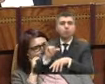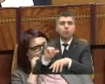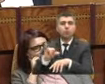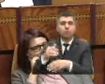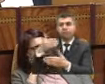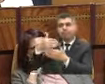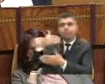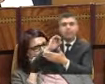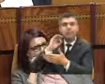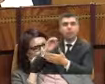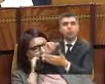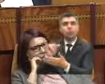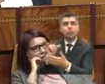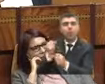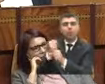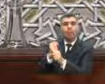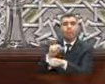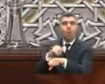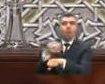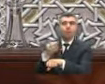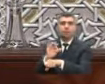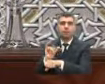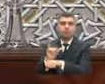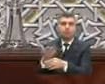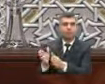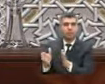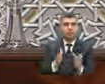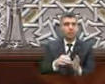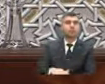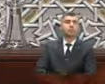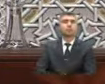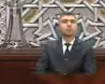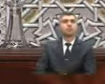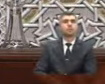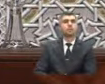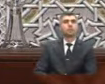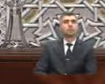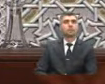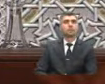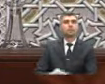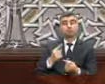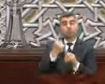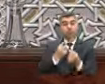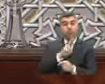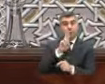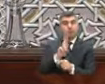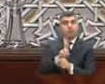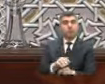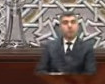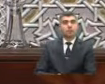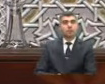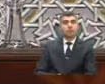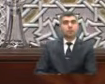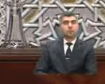يكون نهائيا سيد الوزير. بغينا شكرا. هل هناك من فضلكم، هل هناك تعقيب اضافي؟